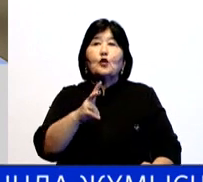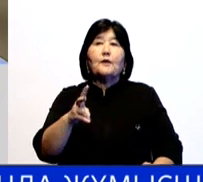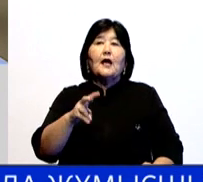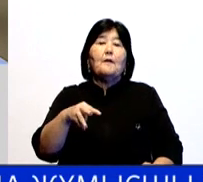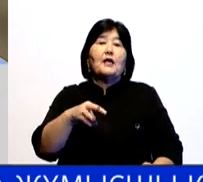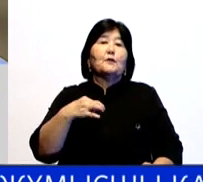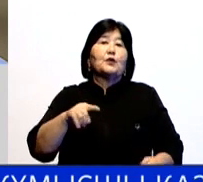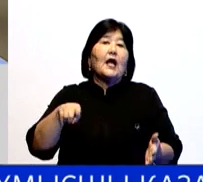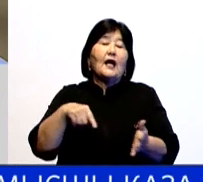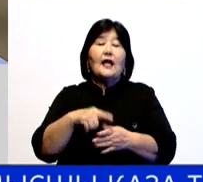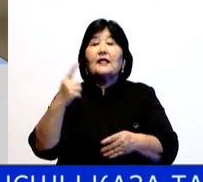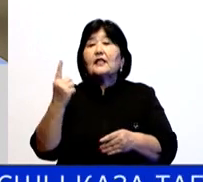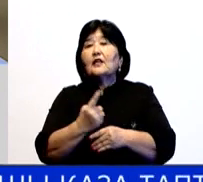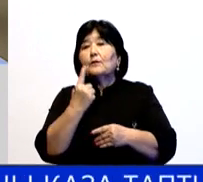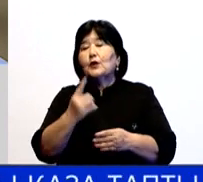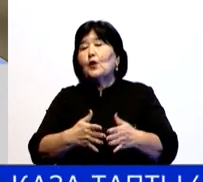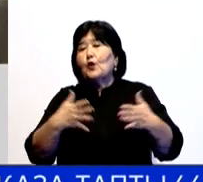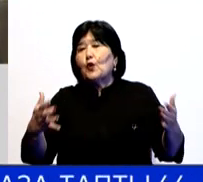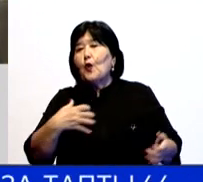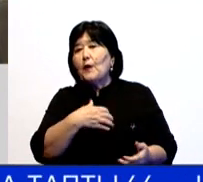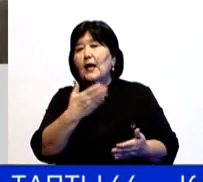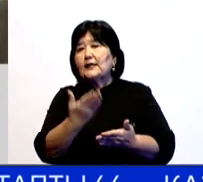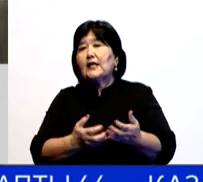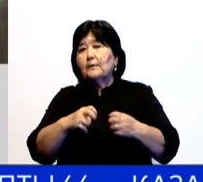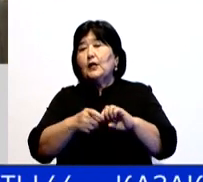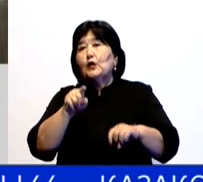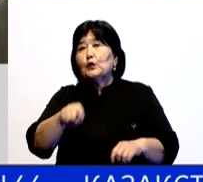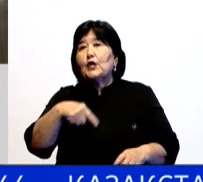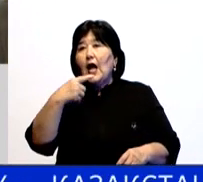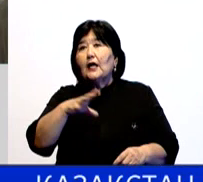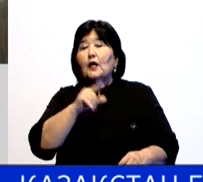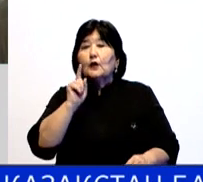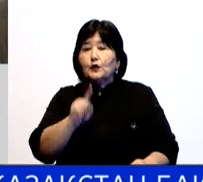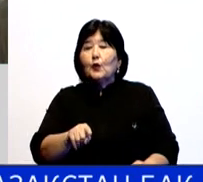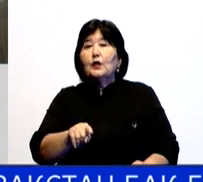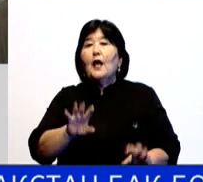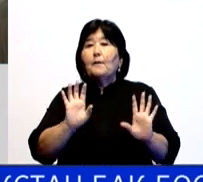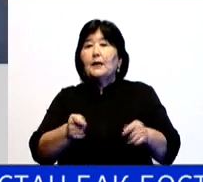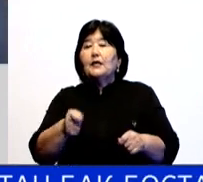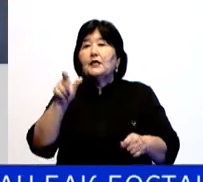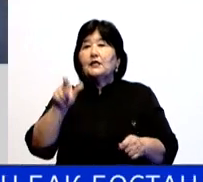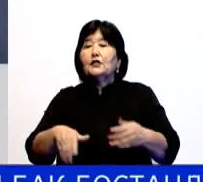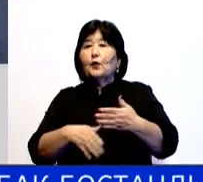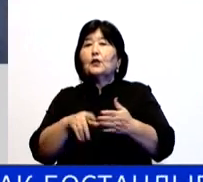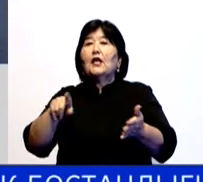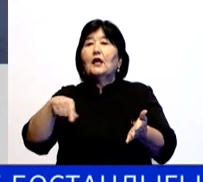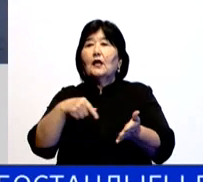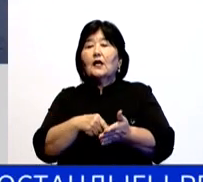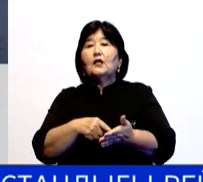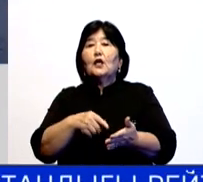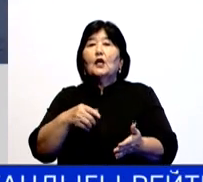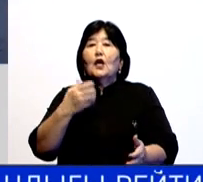қалада ең бір үлкен маңызды мәселені сол жерде көтерілген болатын, сол ел президенті қолдап, мына қаламыздың ыс